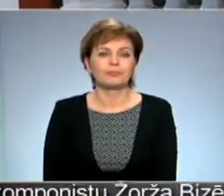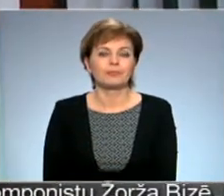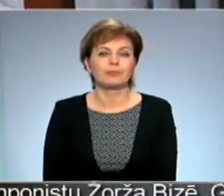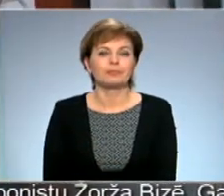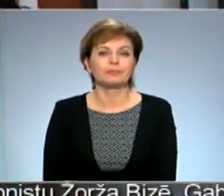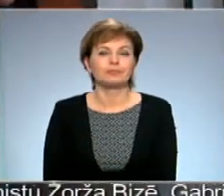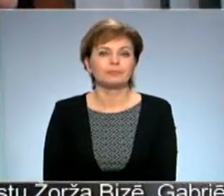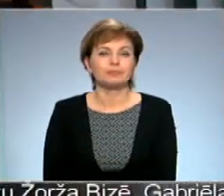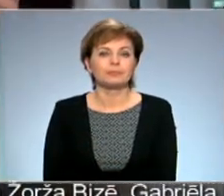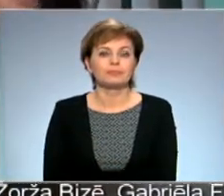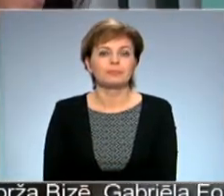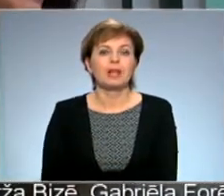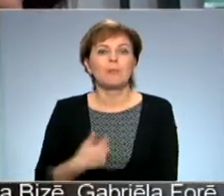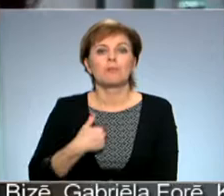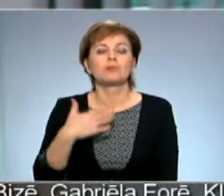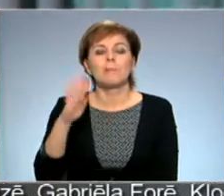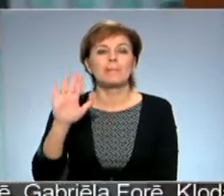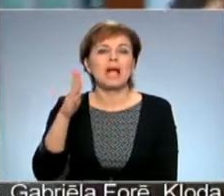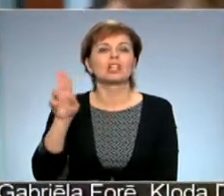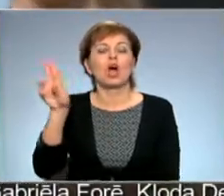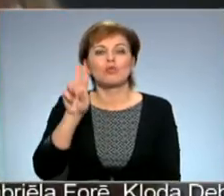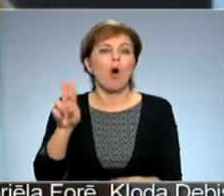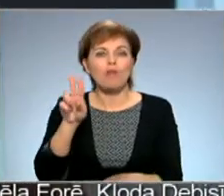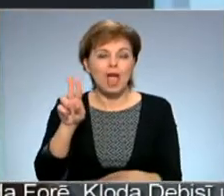diena. Tā kā mums abām šodien paliek